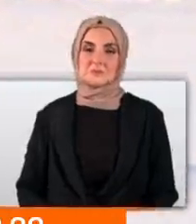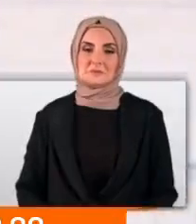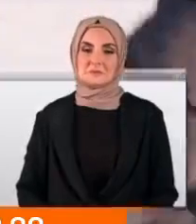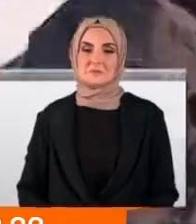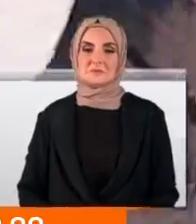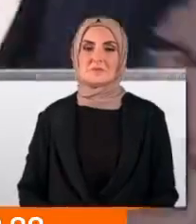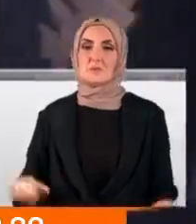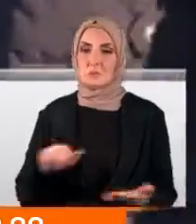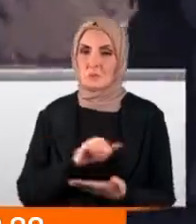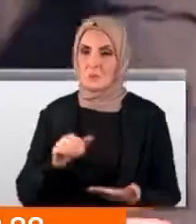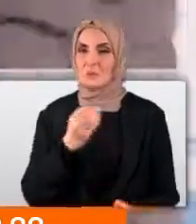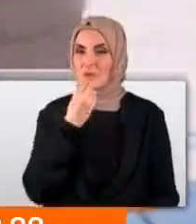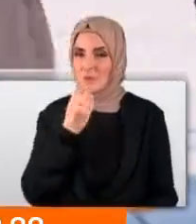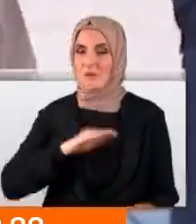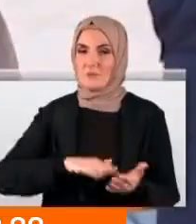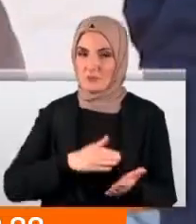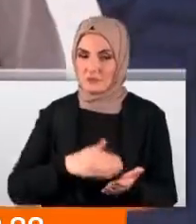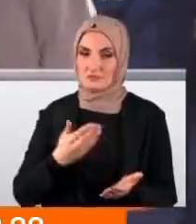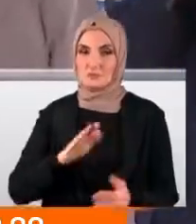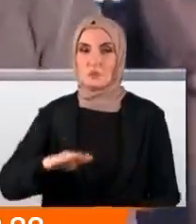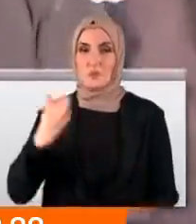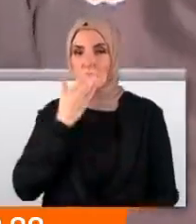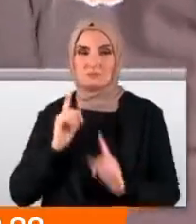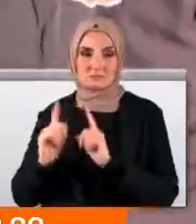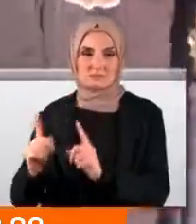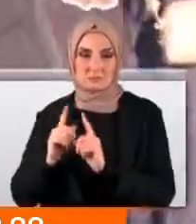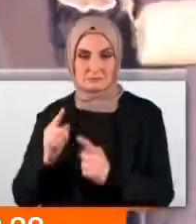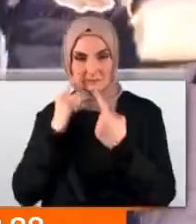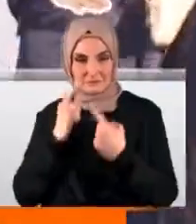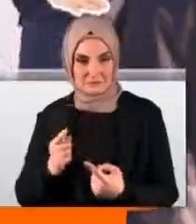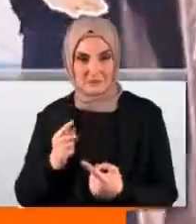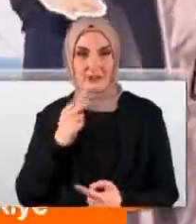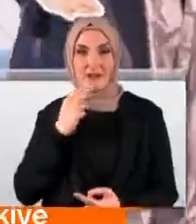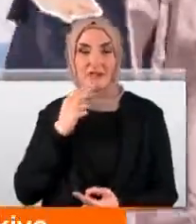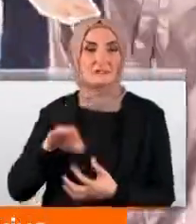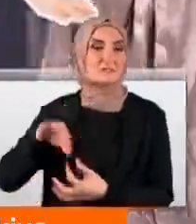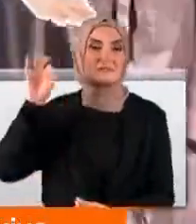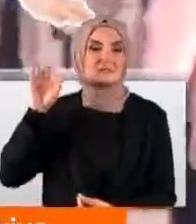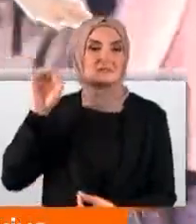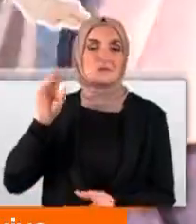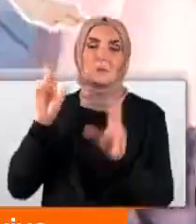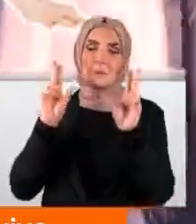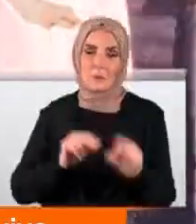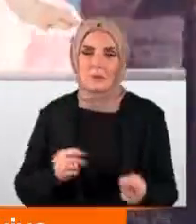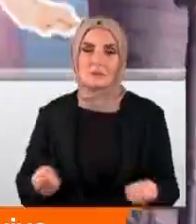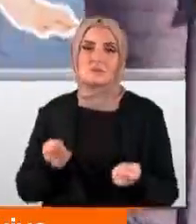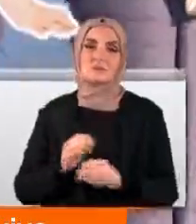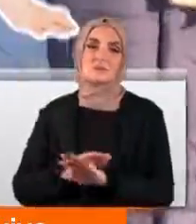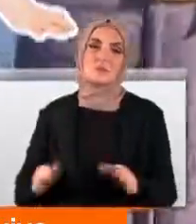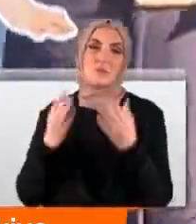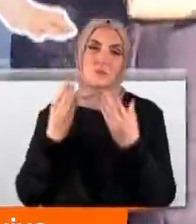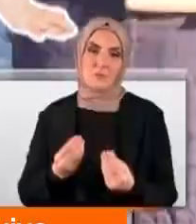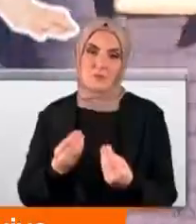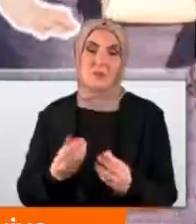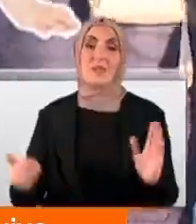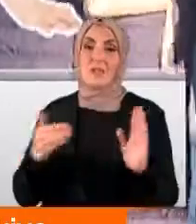Ütüydü, yemekti, bulaşıktı, çocukların okuluydu derken kadınların mesaisi ancak gece uyuduklarında bitiyor. Üstüne bir de çalışan kadınsa